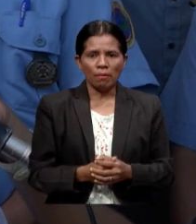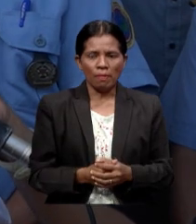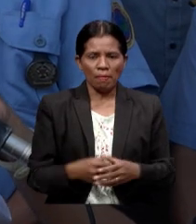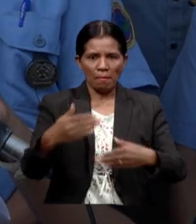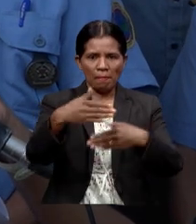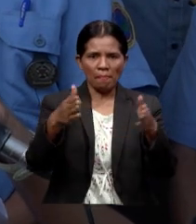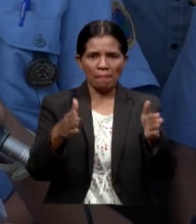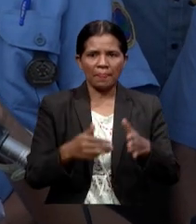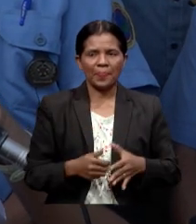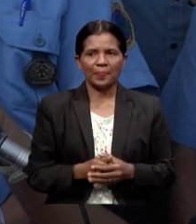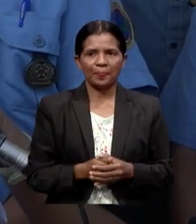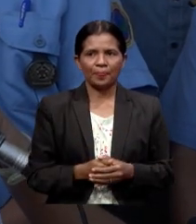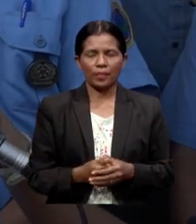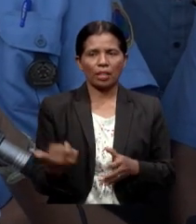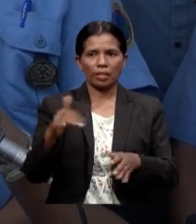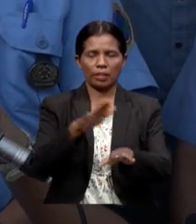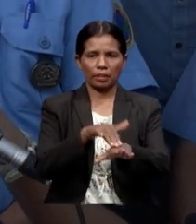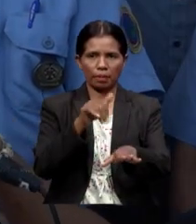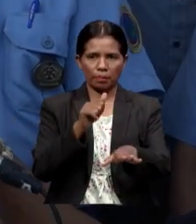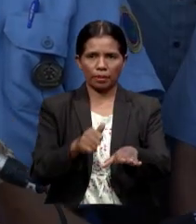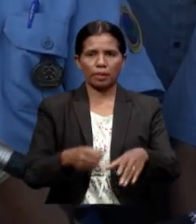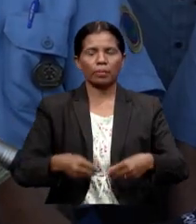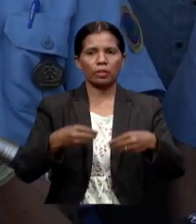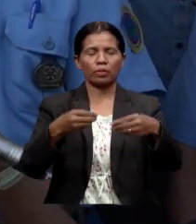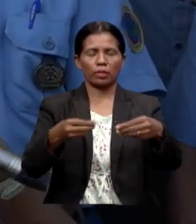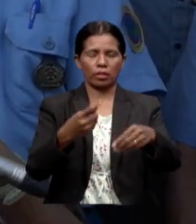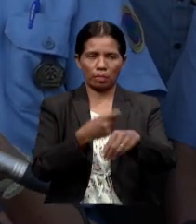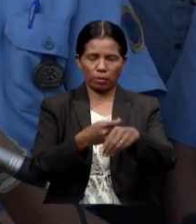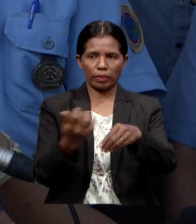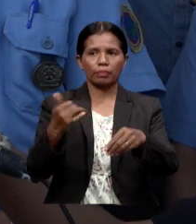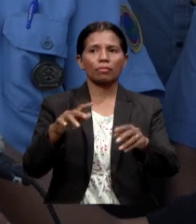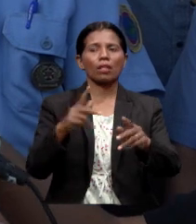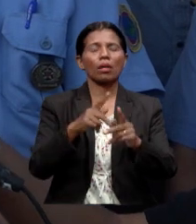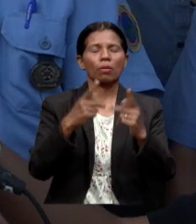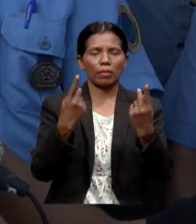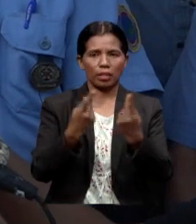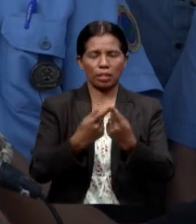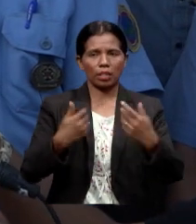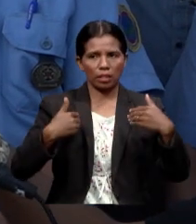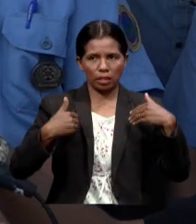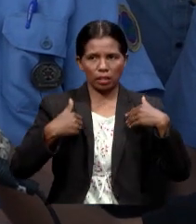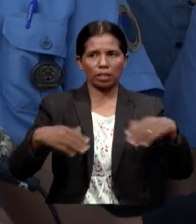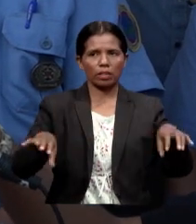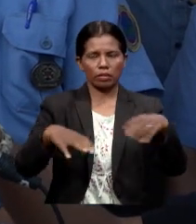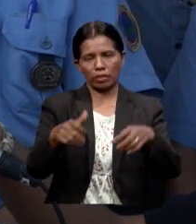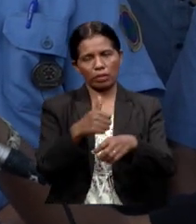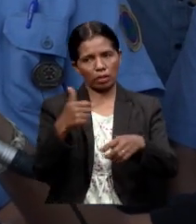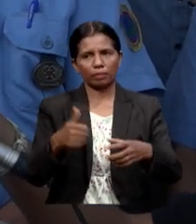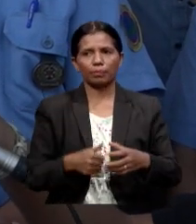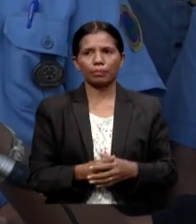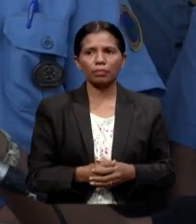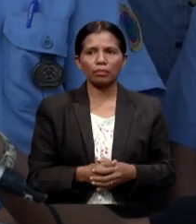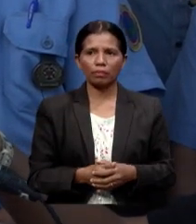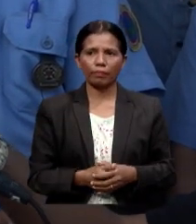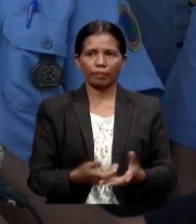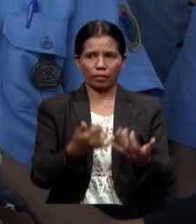Entah sir saya bol per depois mil fo per dadap. Emergensi kompanya nih kontrak itu nih. Lah presisi tambah buka kompanya sil. Tambah mes so